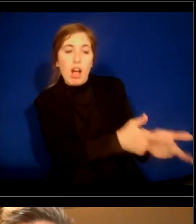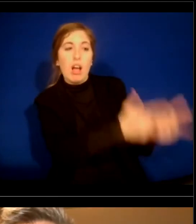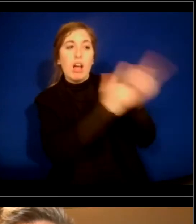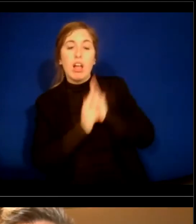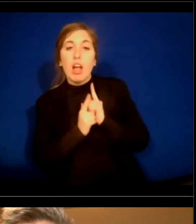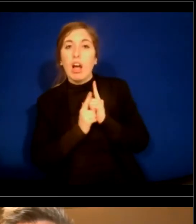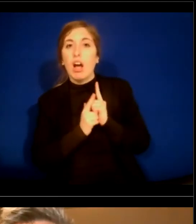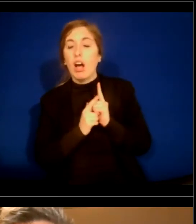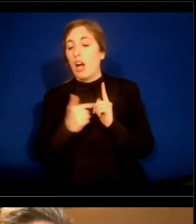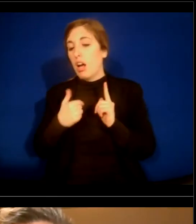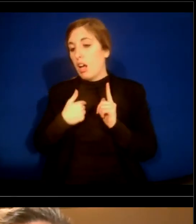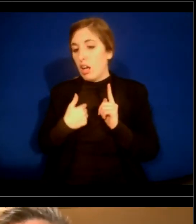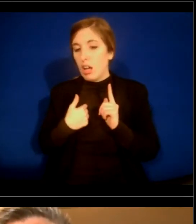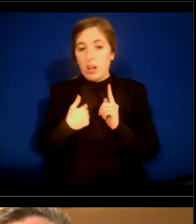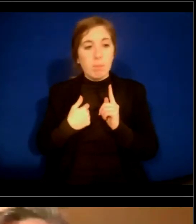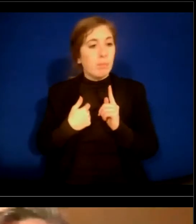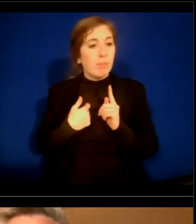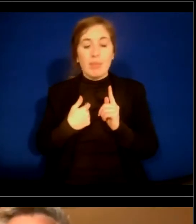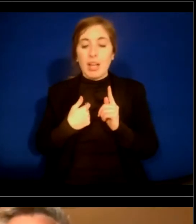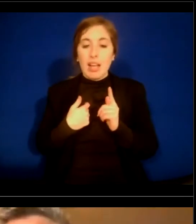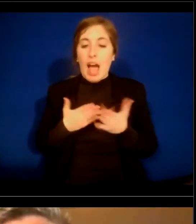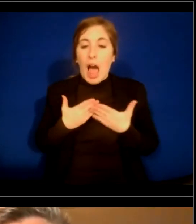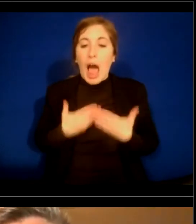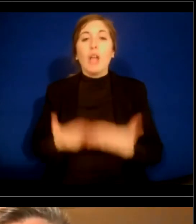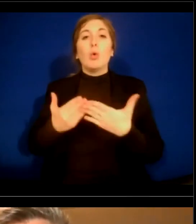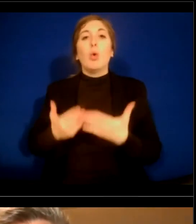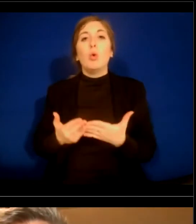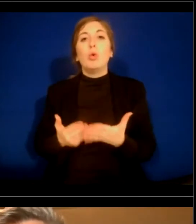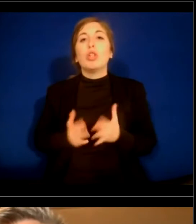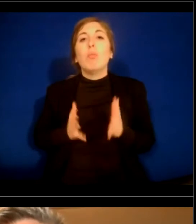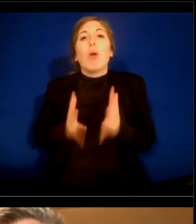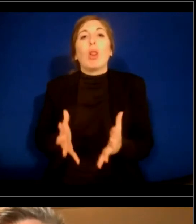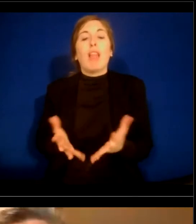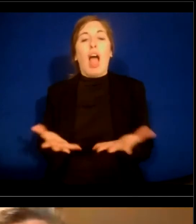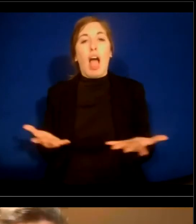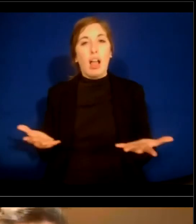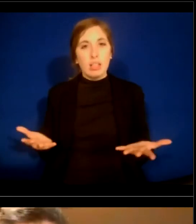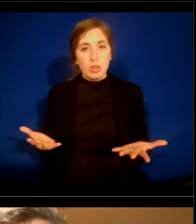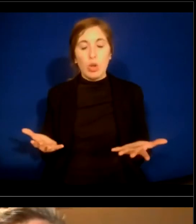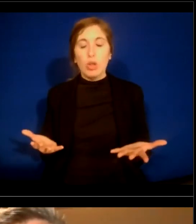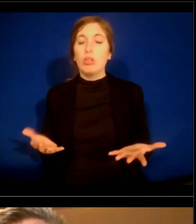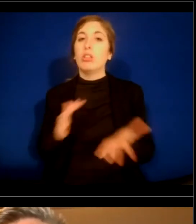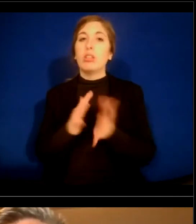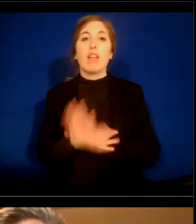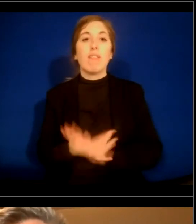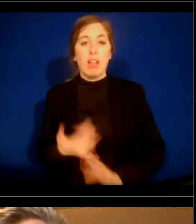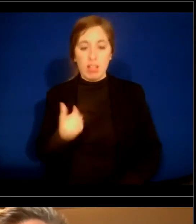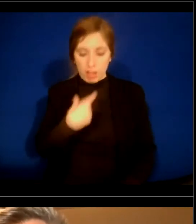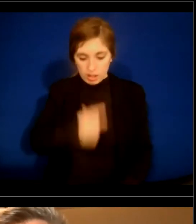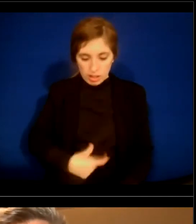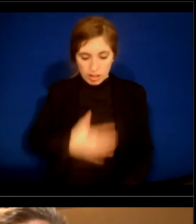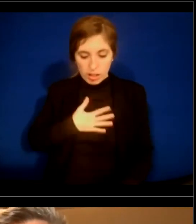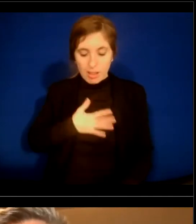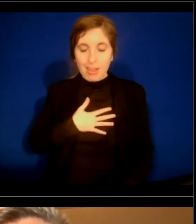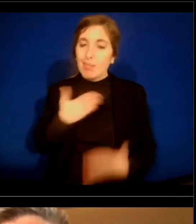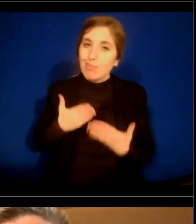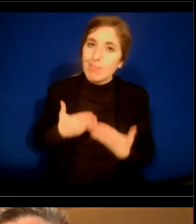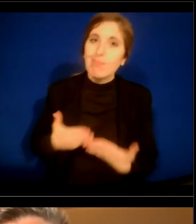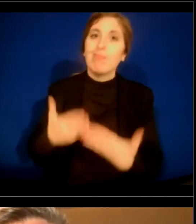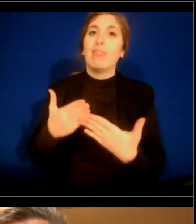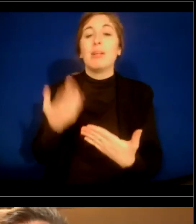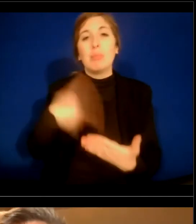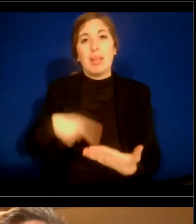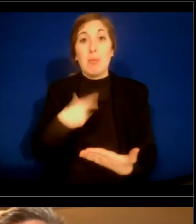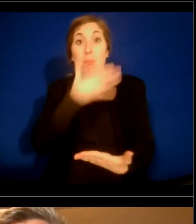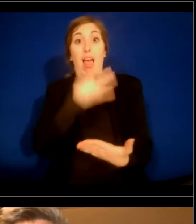hanno voglia, in questo momento questo orgoglio ucraino di aiutare la propria gente, no? Adesso la dico male in fretta. È una